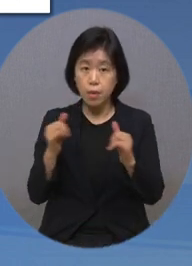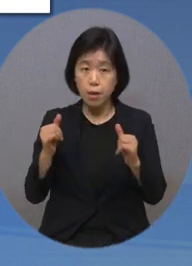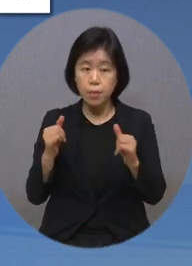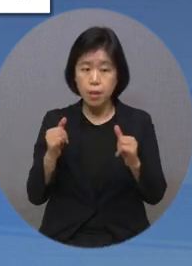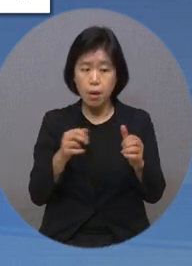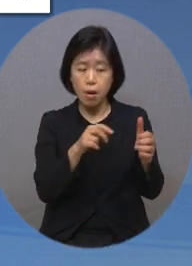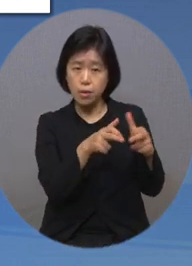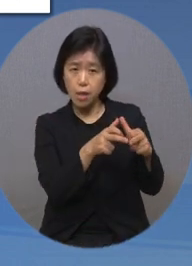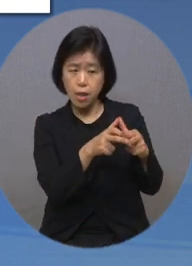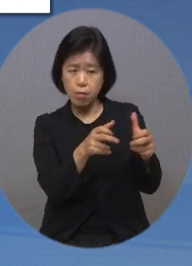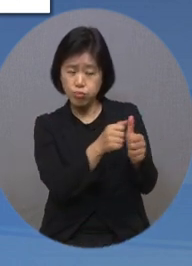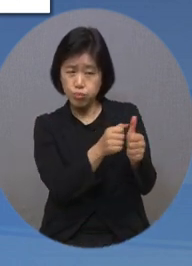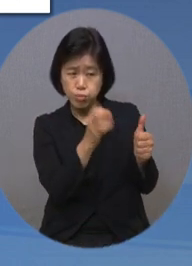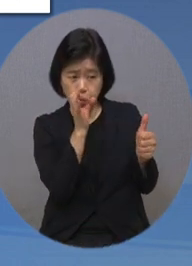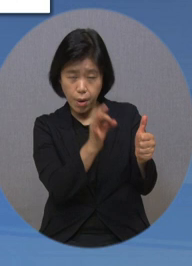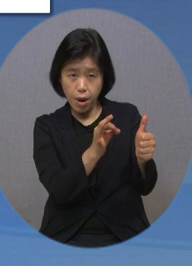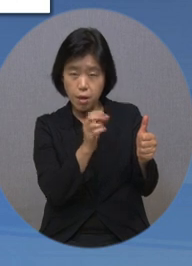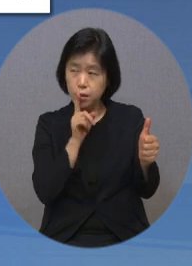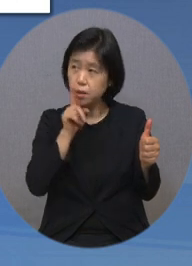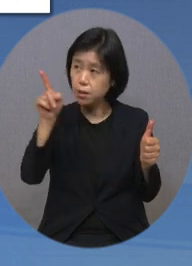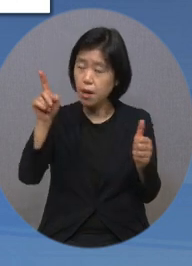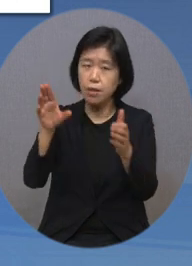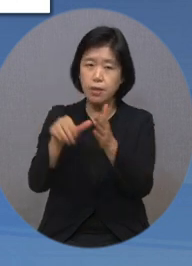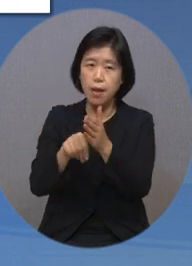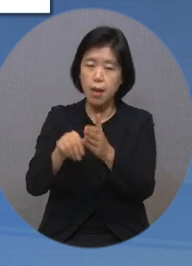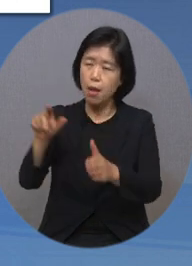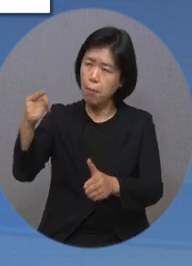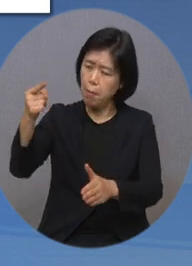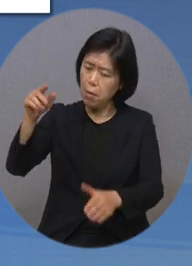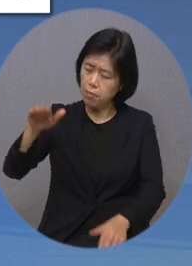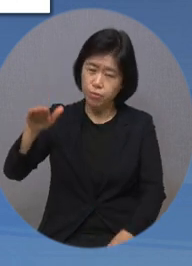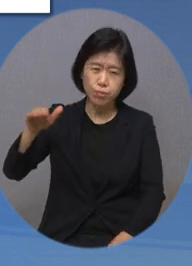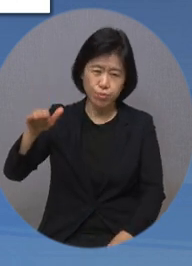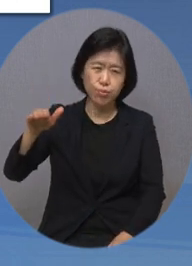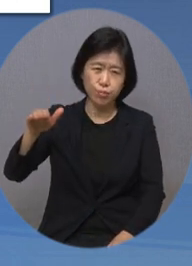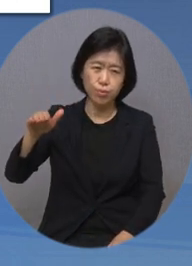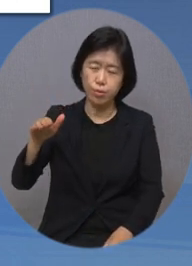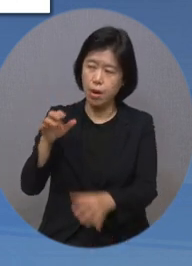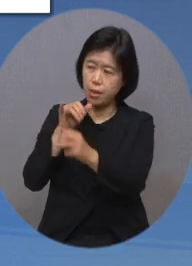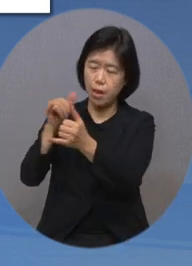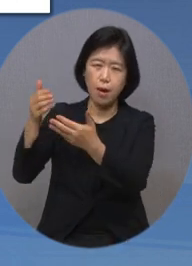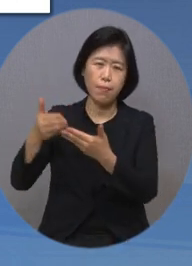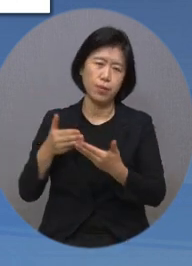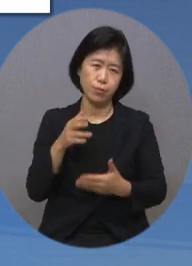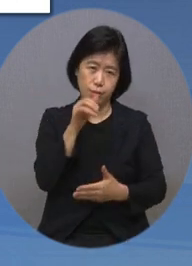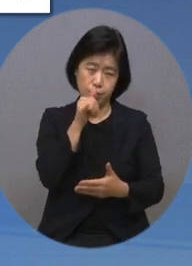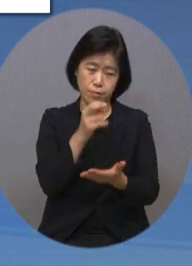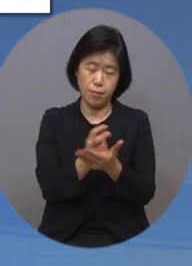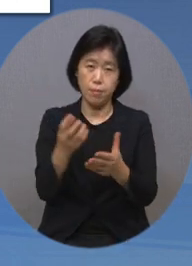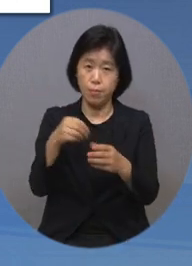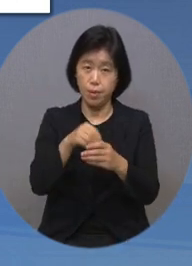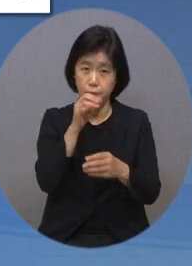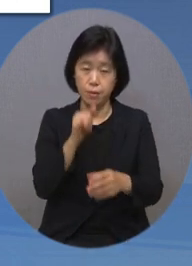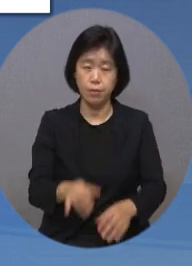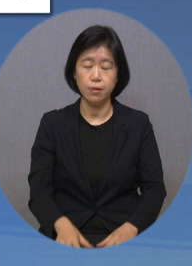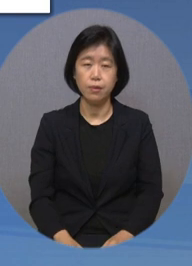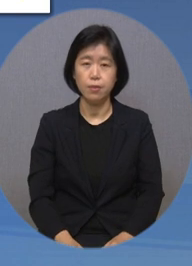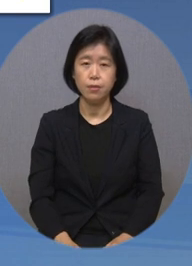대상 범죄를 신고한 경우 100만 원 범위에서 포상금을 지급할 수 있도록 하는 내용을 담았습니다.